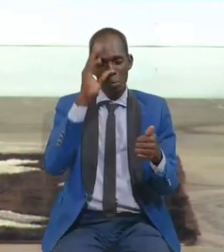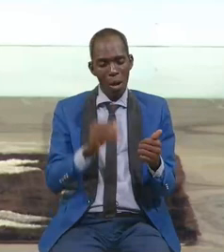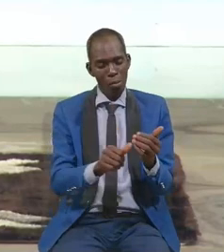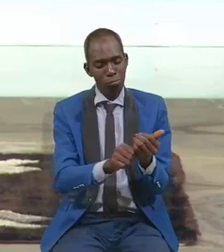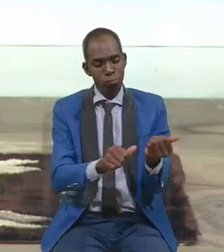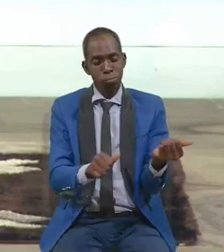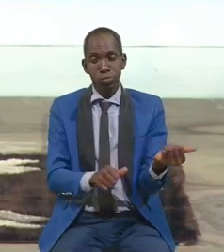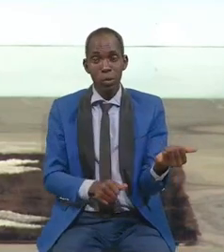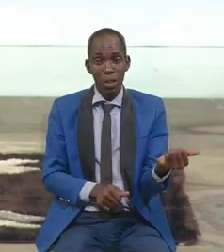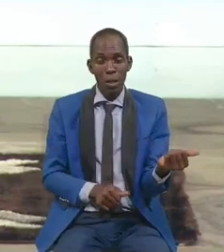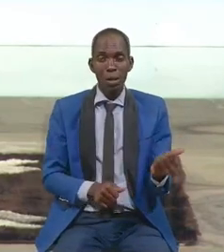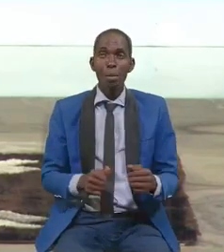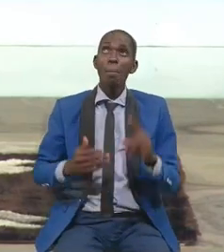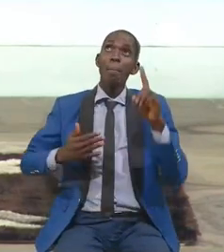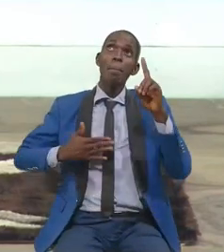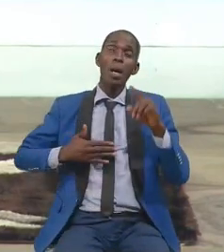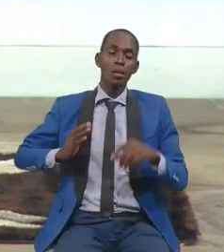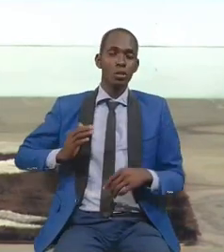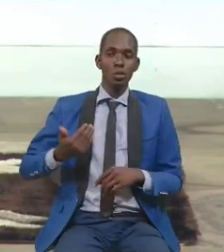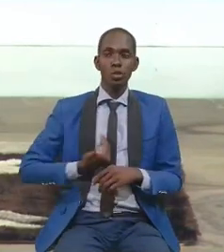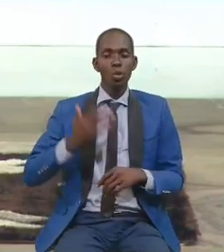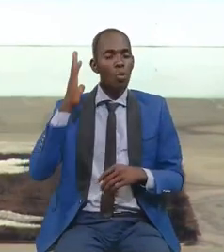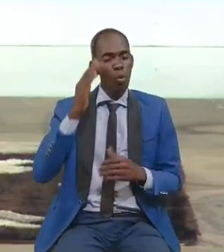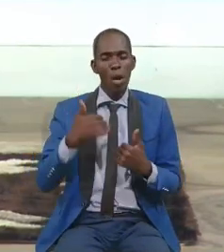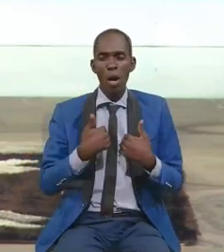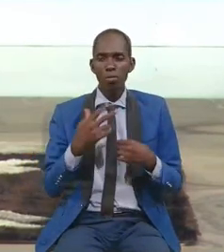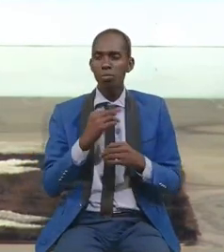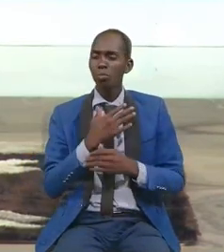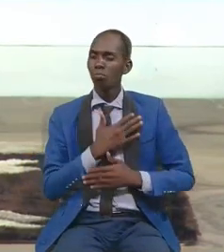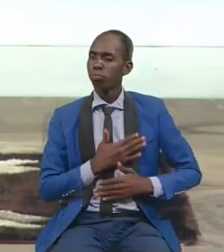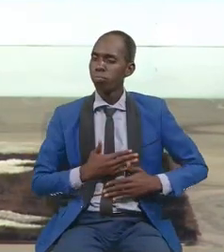mon âme ne prend pas plaisir en lui.